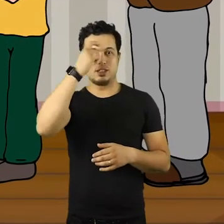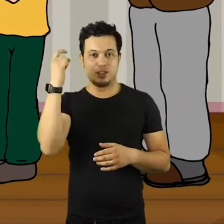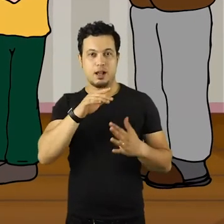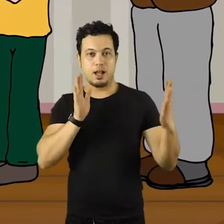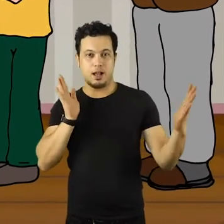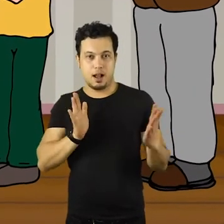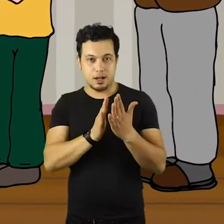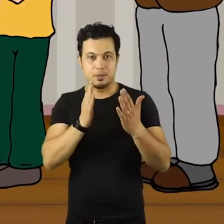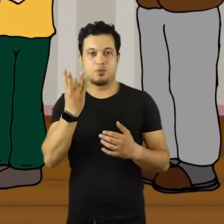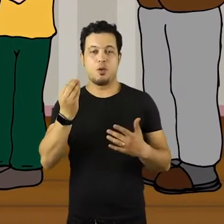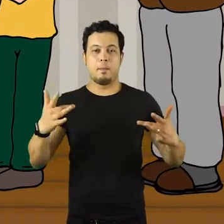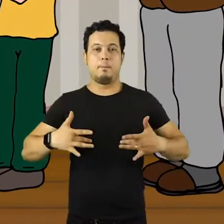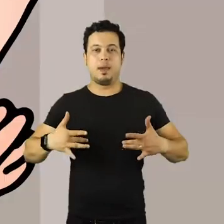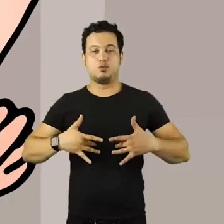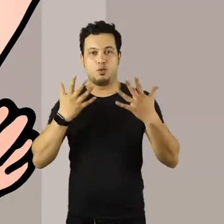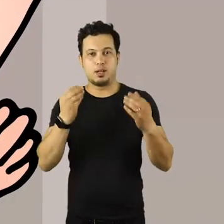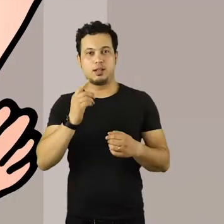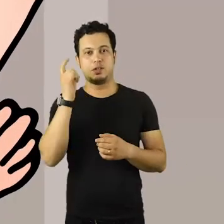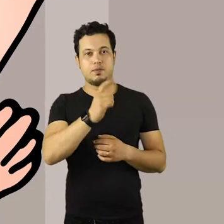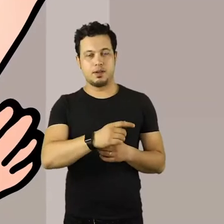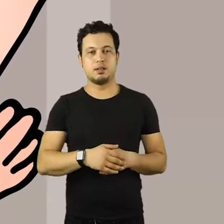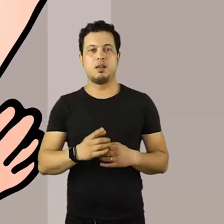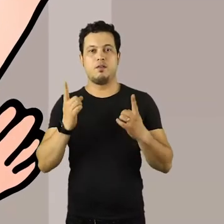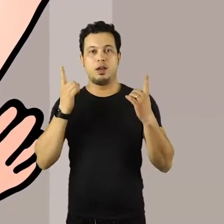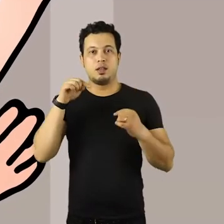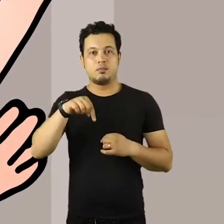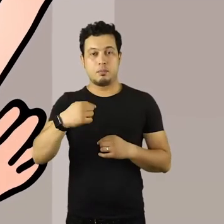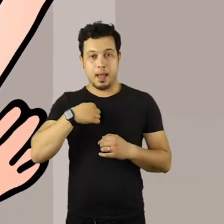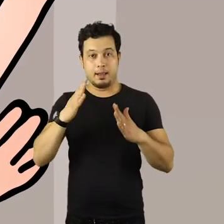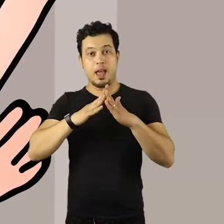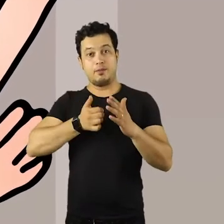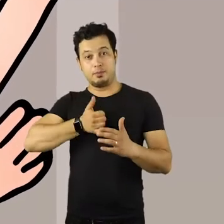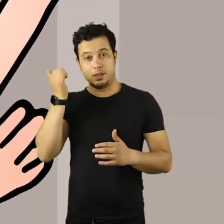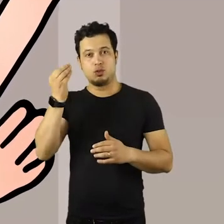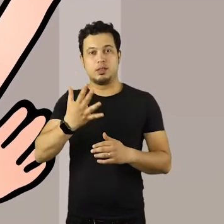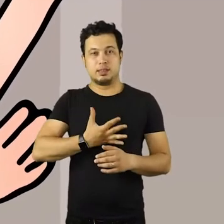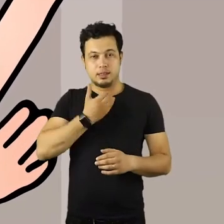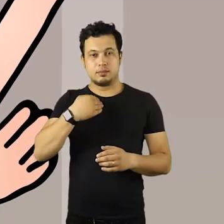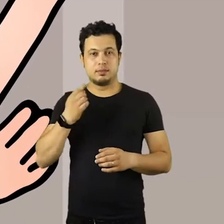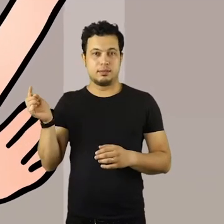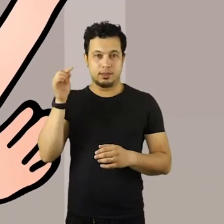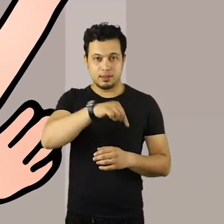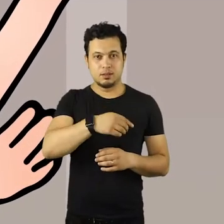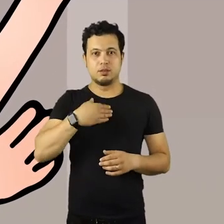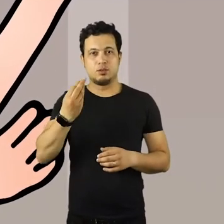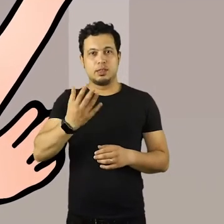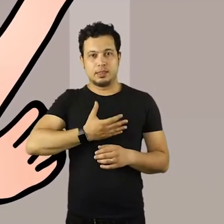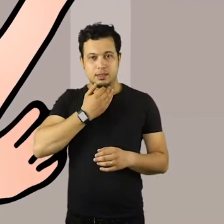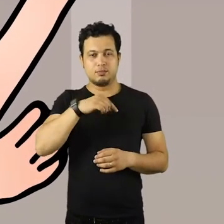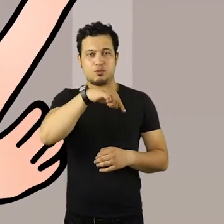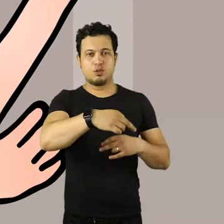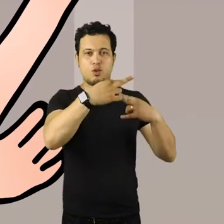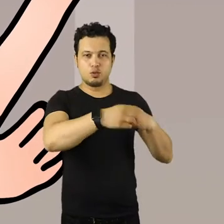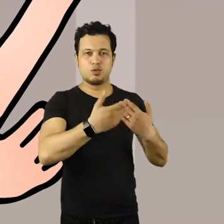memnun bir şekilde cevap verdi. Vallahi evde pek sıkıldım. Biraz seninle sohbet eder, tavla atarız demiştim emme.